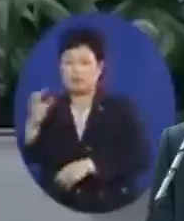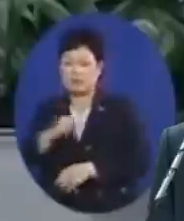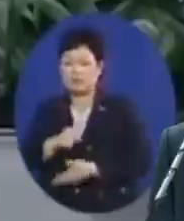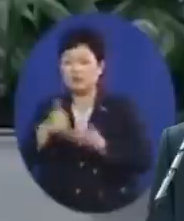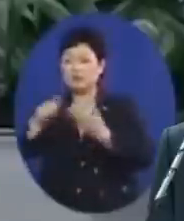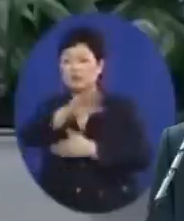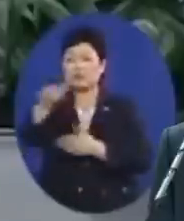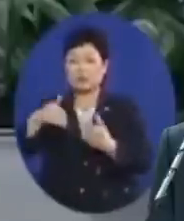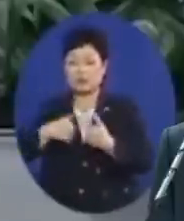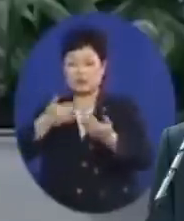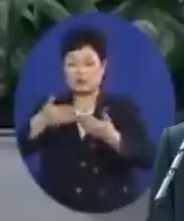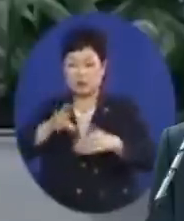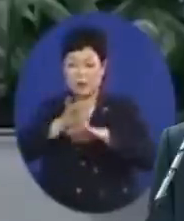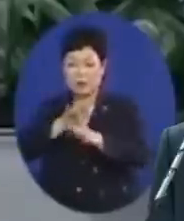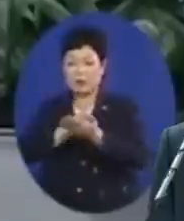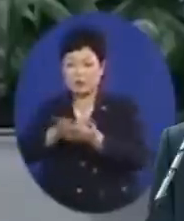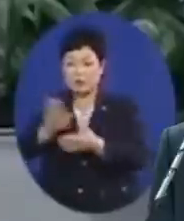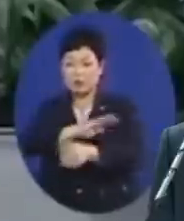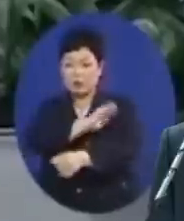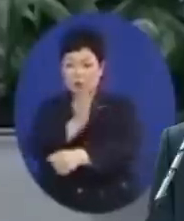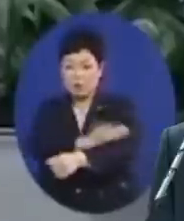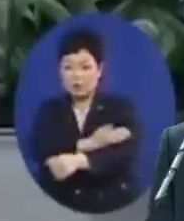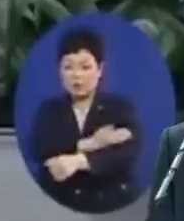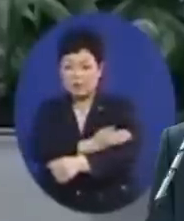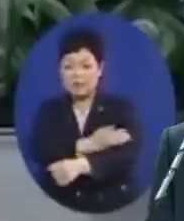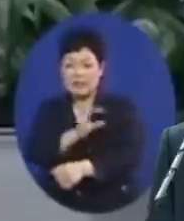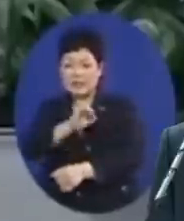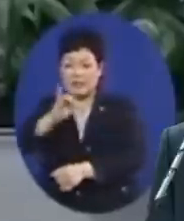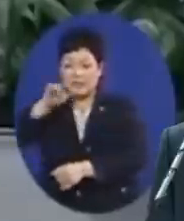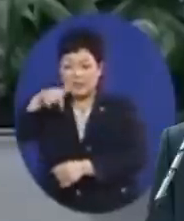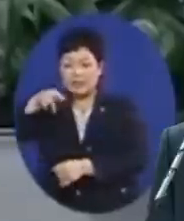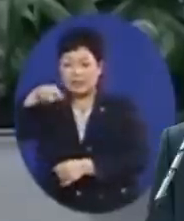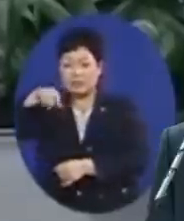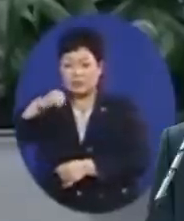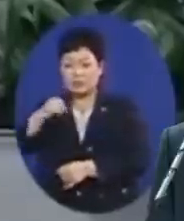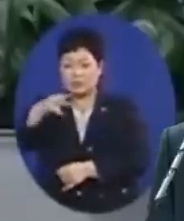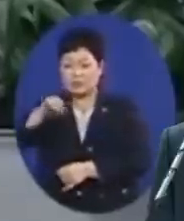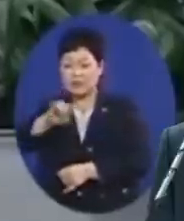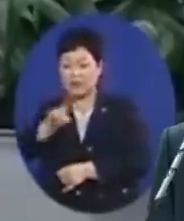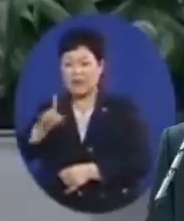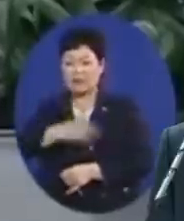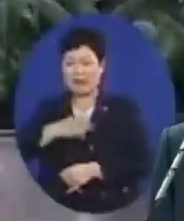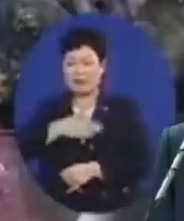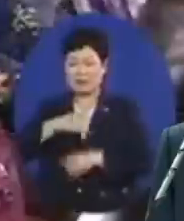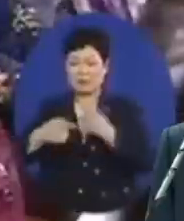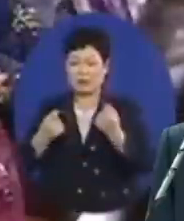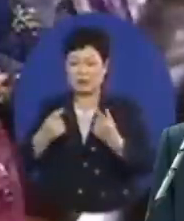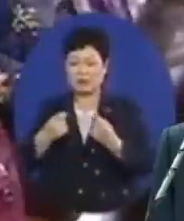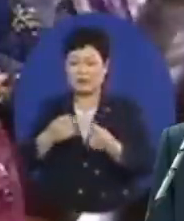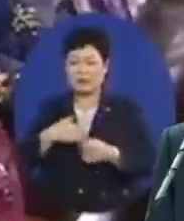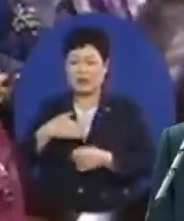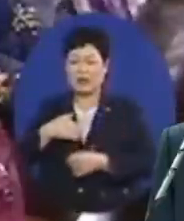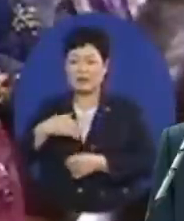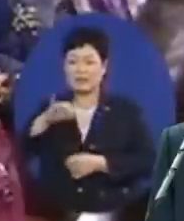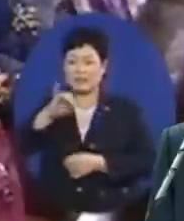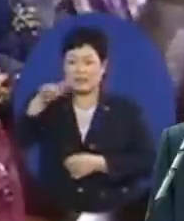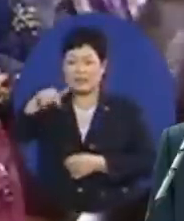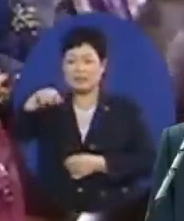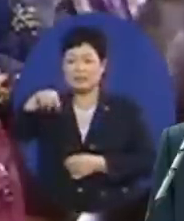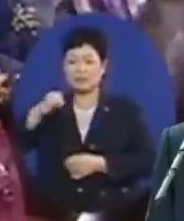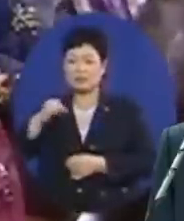준 마귀 쫓는 권세는 익수시아입니다. 따라 말씀하십시오. 나는 익수시아를 가지고